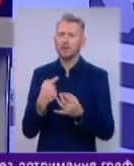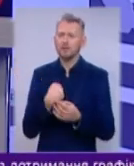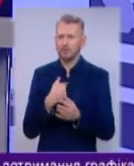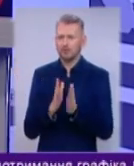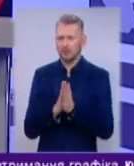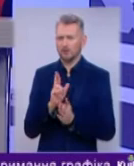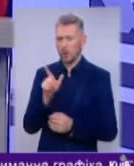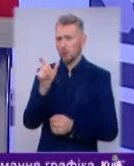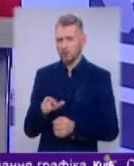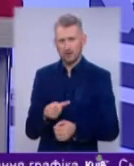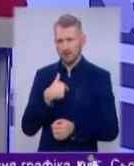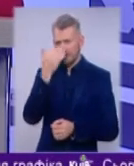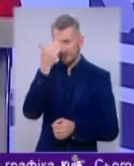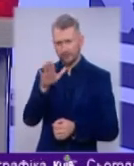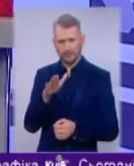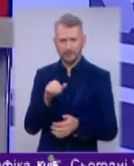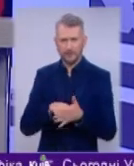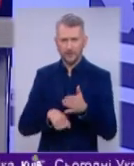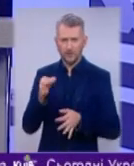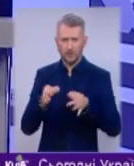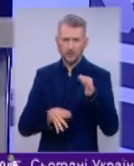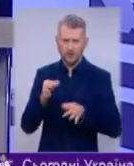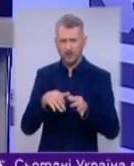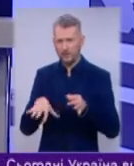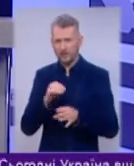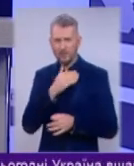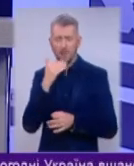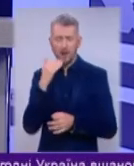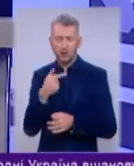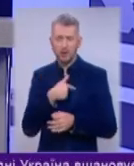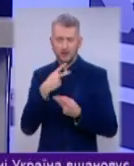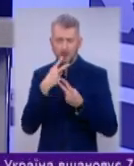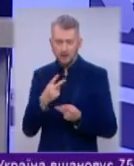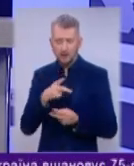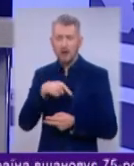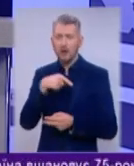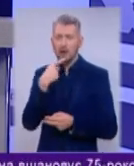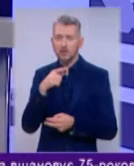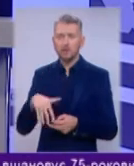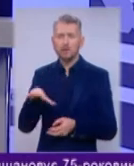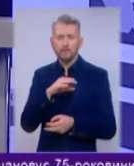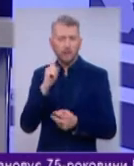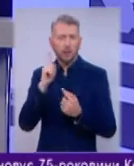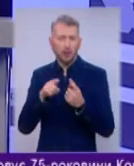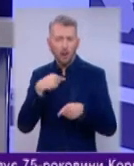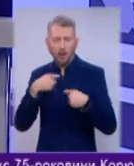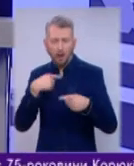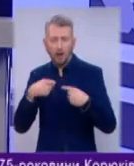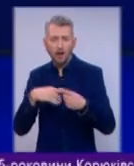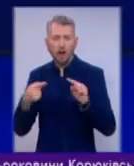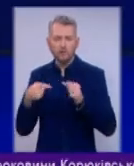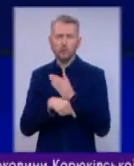як людині, далекий, там, можливо, від судді, все, тут багато нас дивляться. Кажете, що всіх на слуху про антикорупційний суд, ну, вже